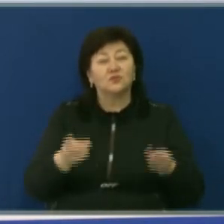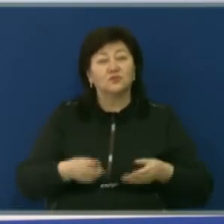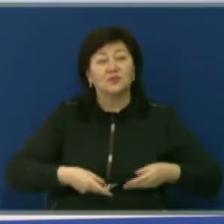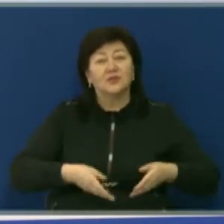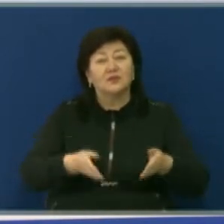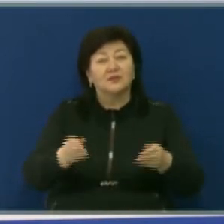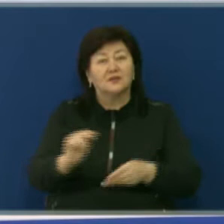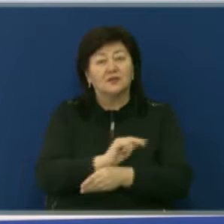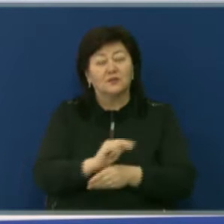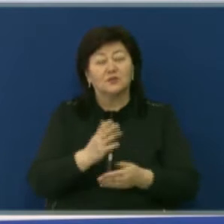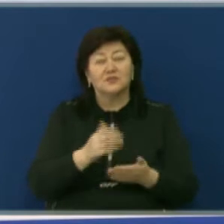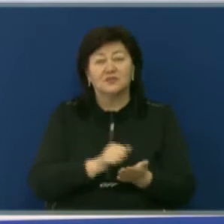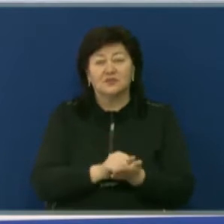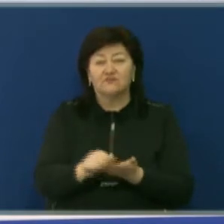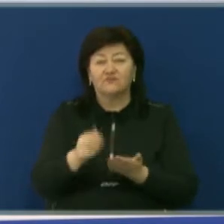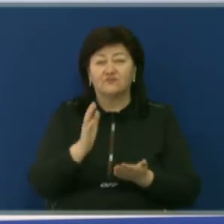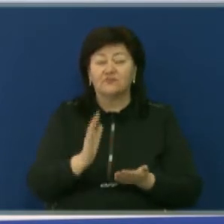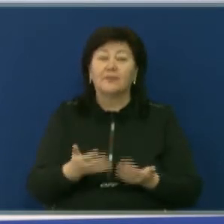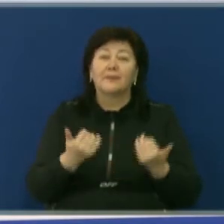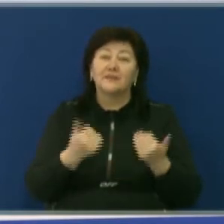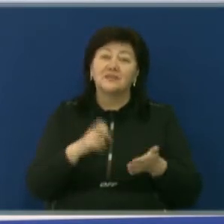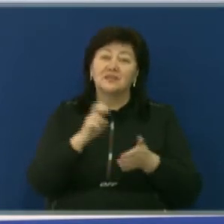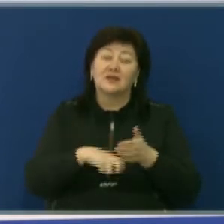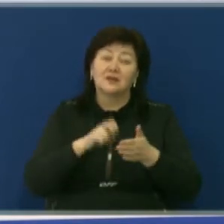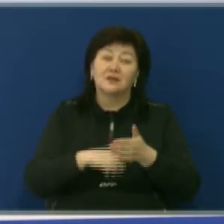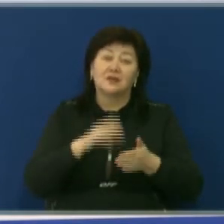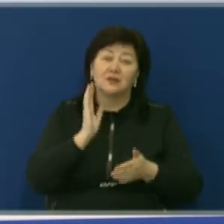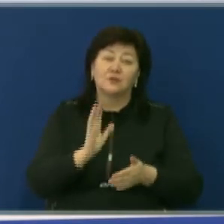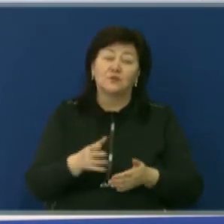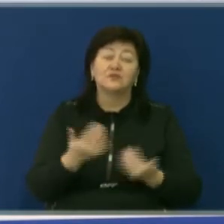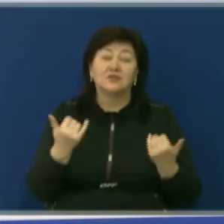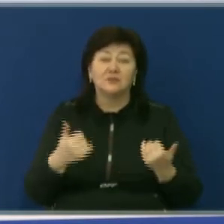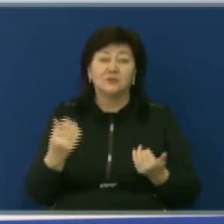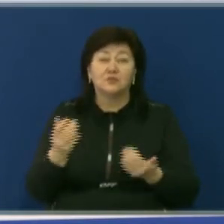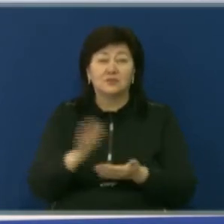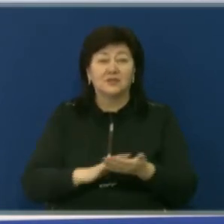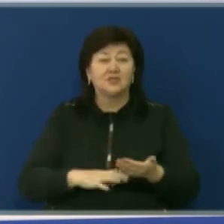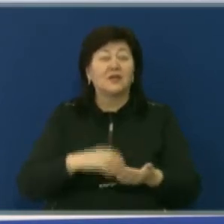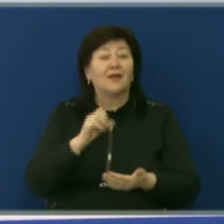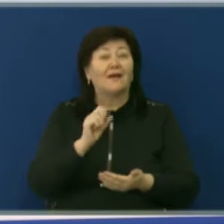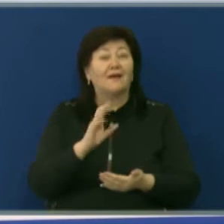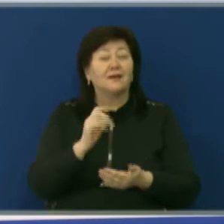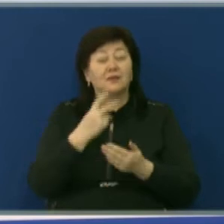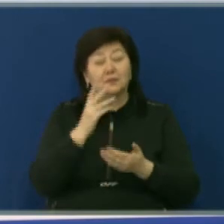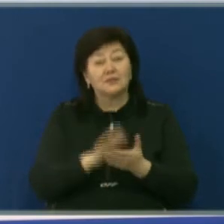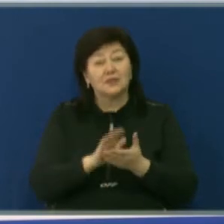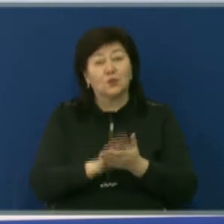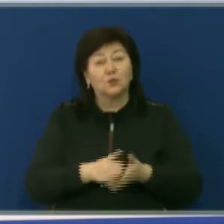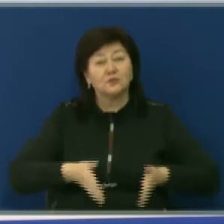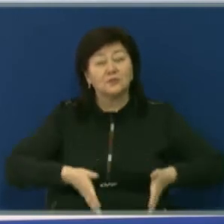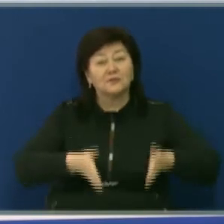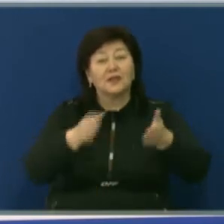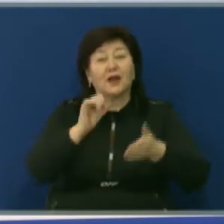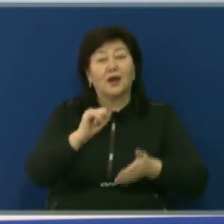мае текущего года. Данный вопрос находится на контроле. Затем Аким Семей ознакомился с ситуацией на проспекте Ауэзова. Здесь